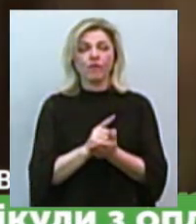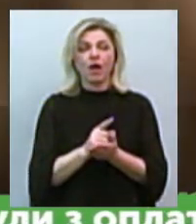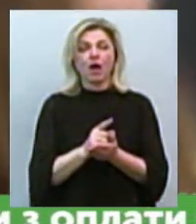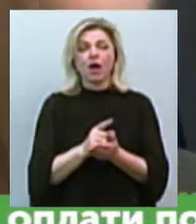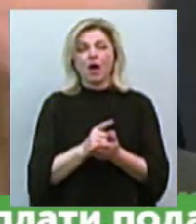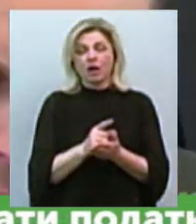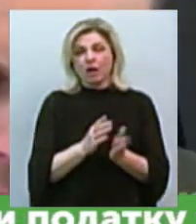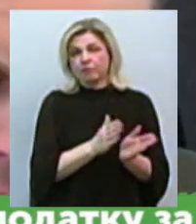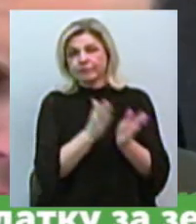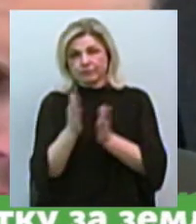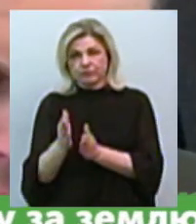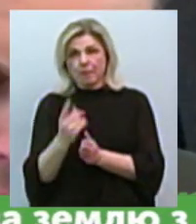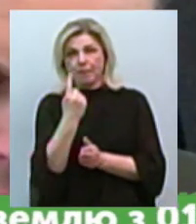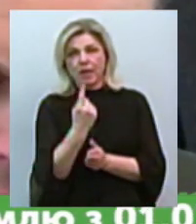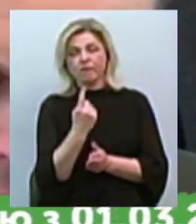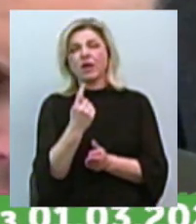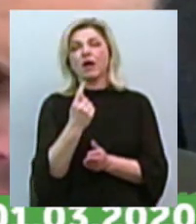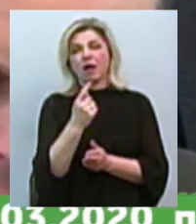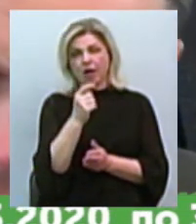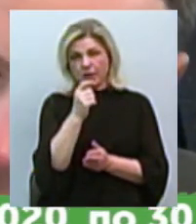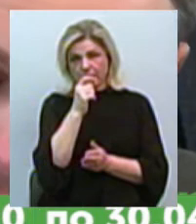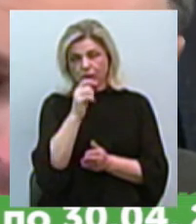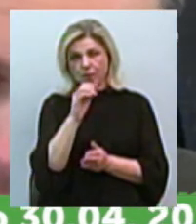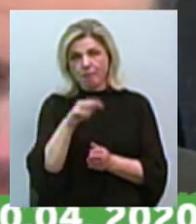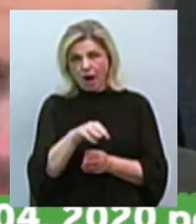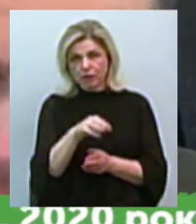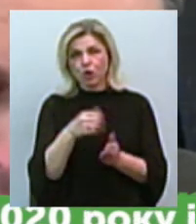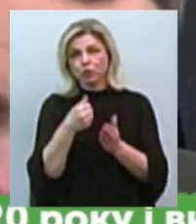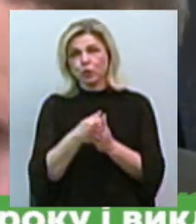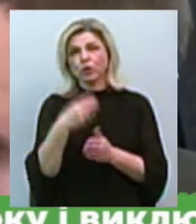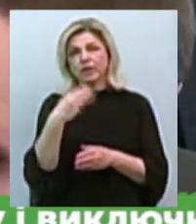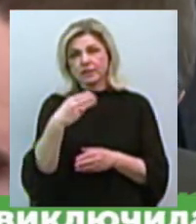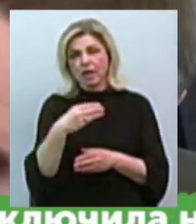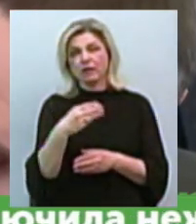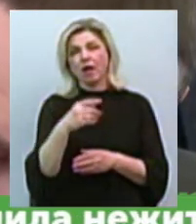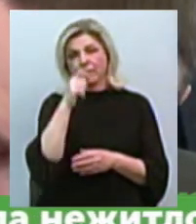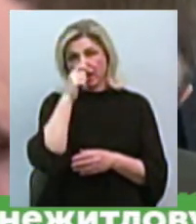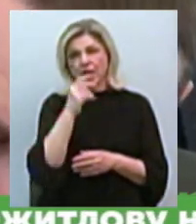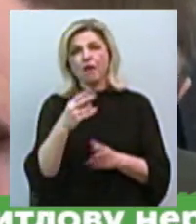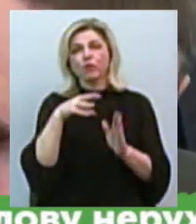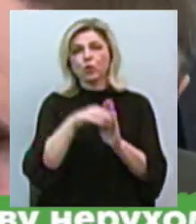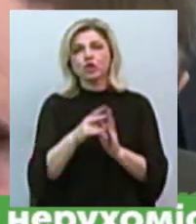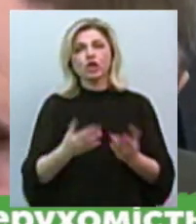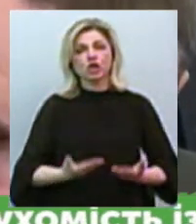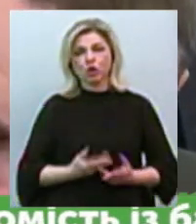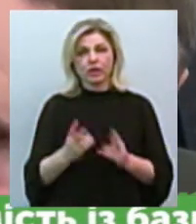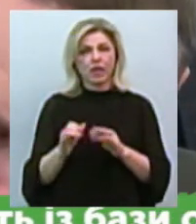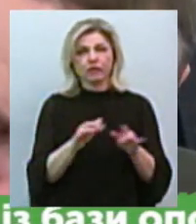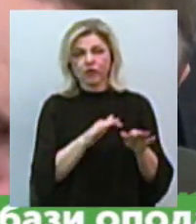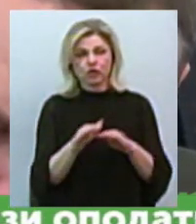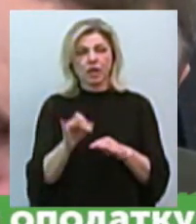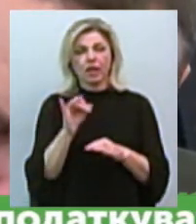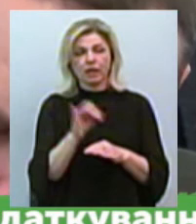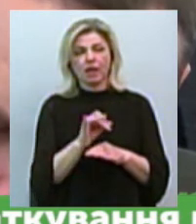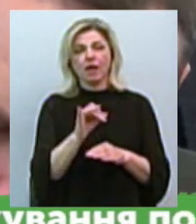с 1.03 по 30.04 2020 года и исключила нежилую недвижимость из базы налогообложения налогом